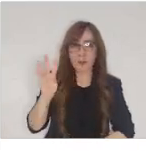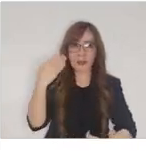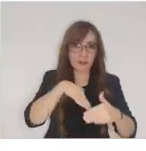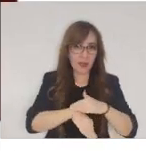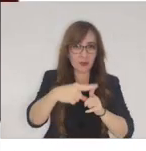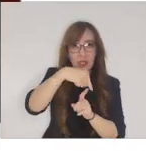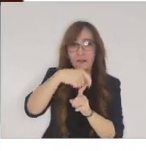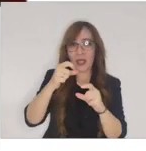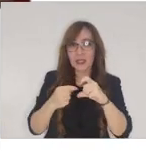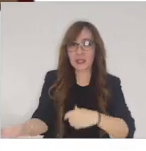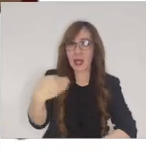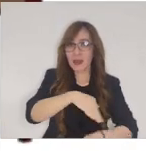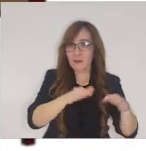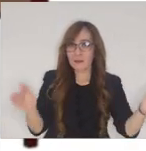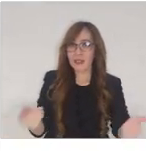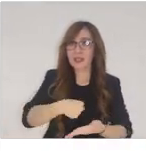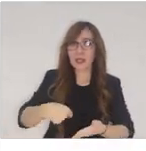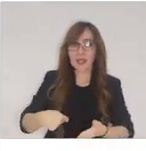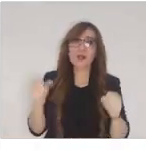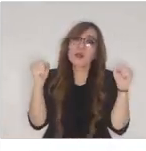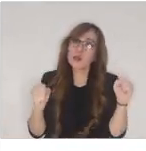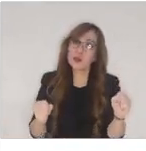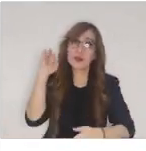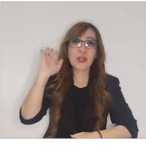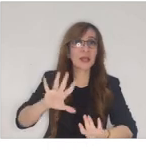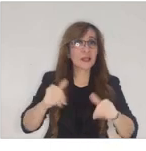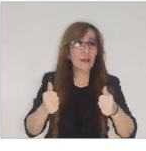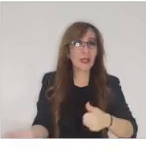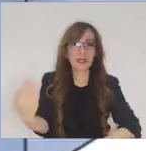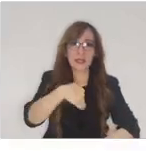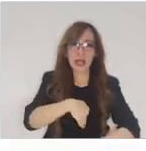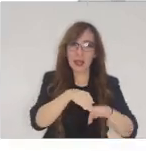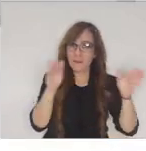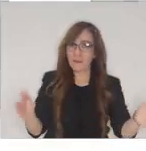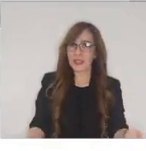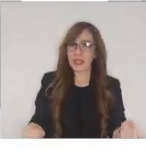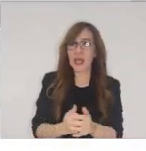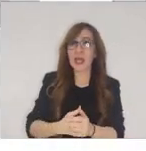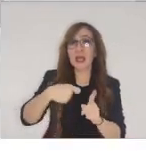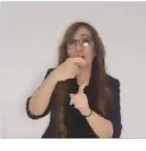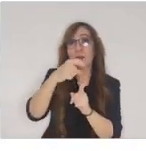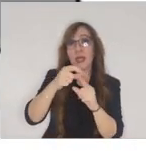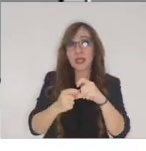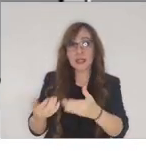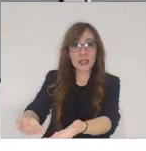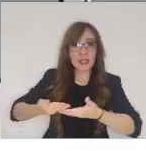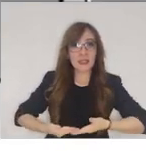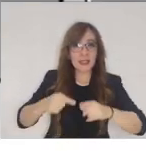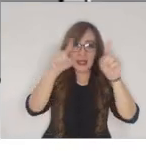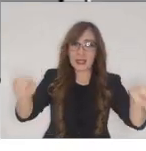dan datangi meja pencatatan, duduklah di tempat yang sudah disediakan. Silahkan datang ke meja KPPS untuk mendapatkan surat suara, lakukan